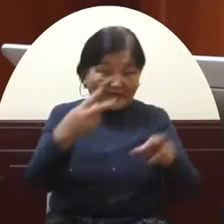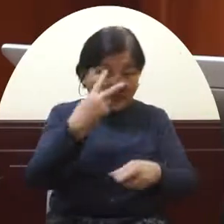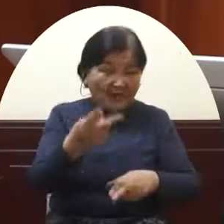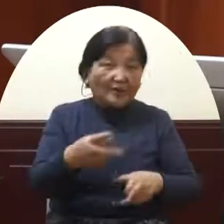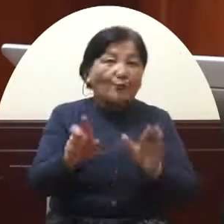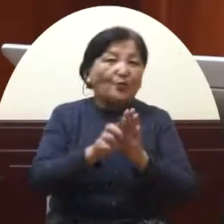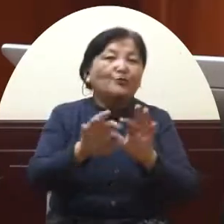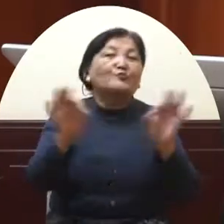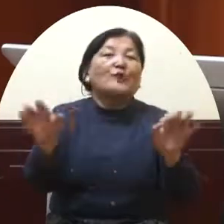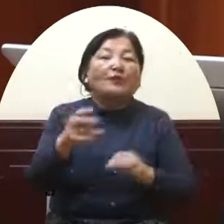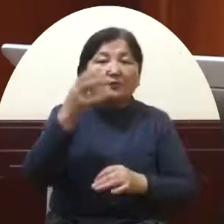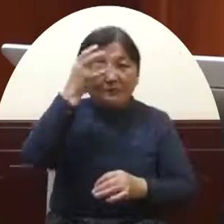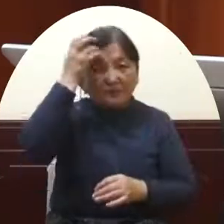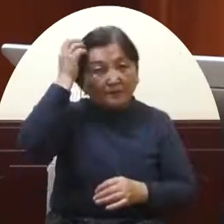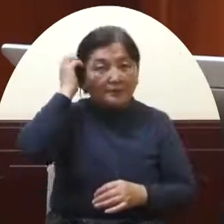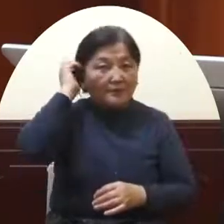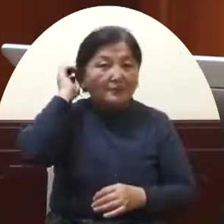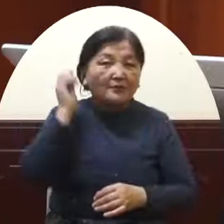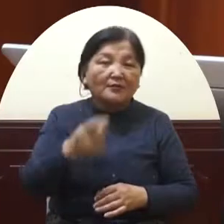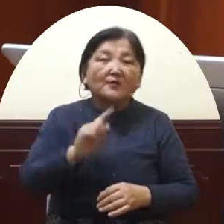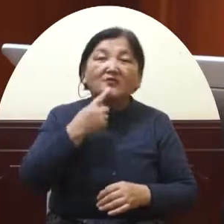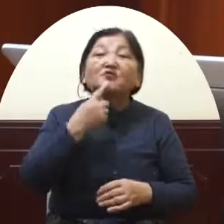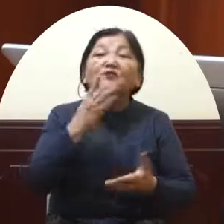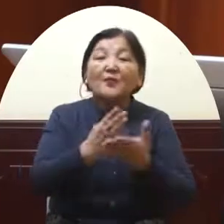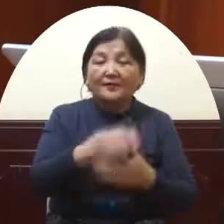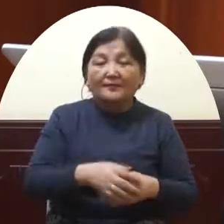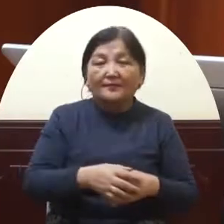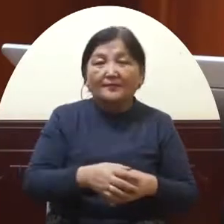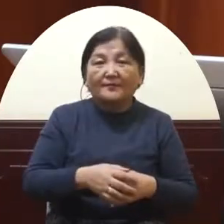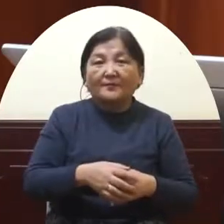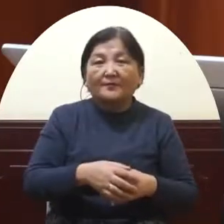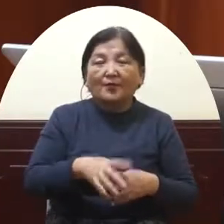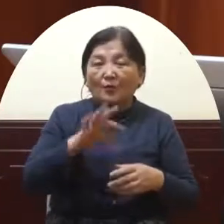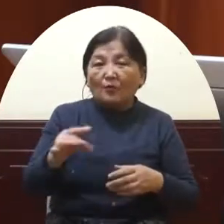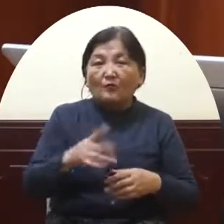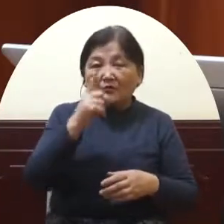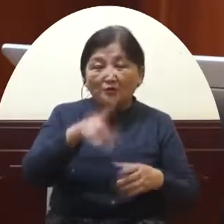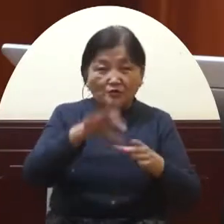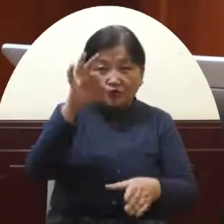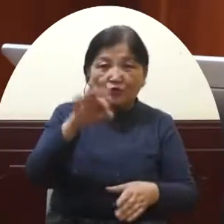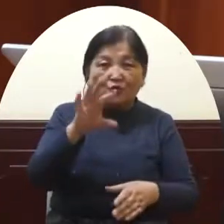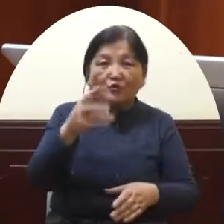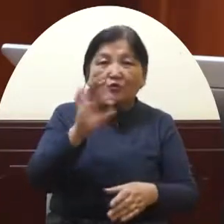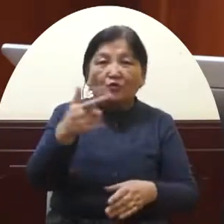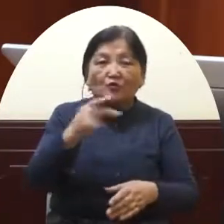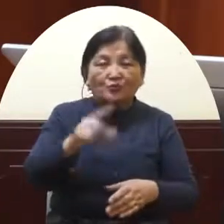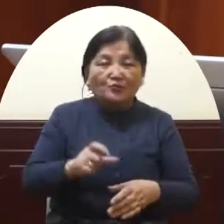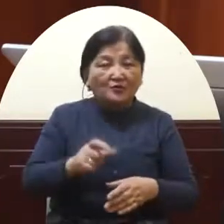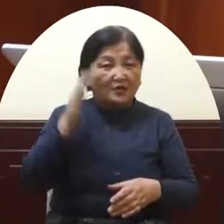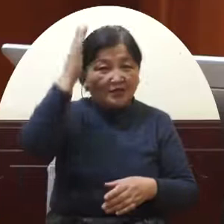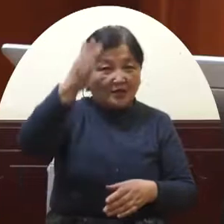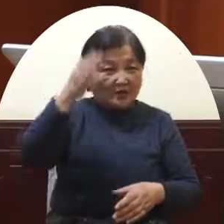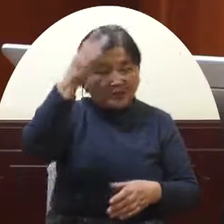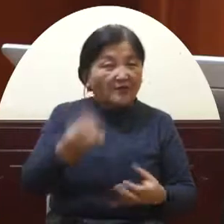бусад их сурвалж дээрээс нь ялгааг нь олж харах хүндрэлтэй болж эхэлж байна. Дээр нь би сонгогчдтой нэг зүйлийг одоо ирээдүйд бол гарах байх гэж найдаж